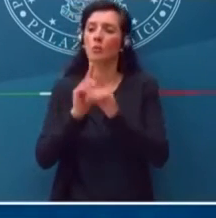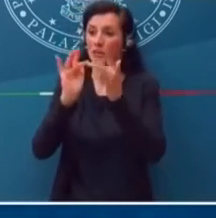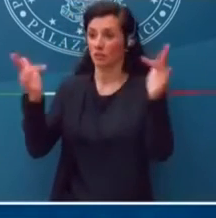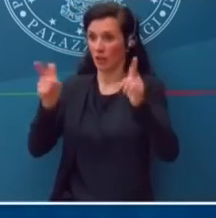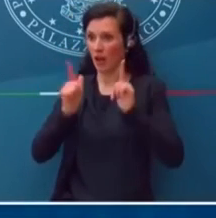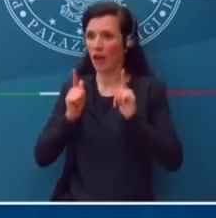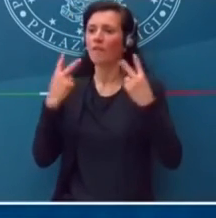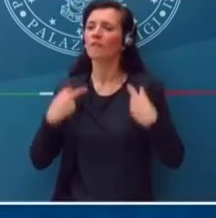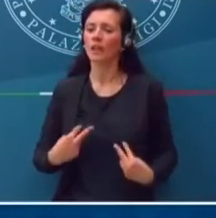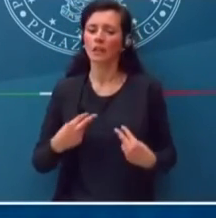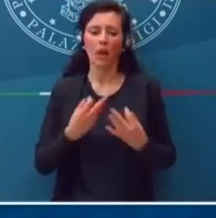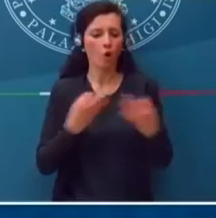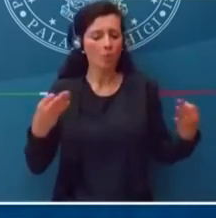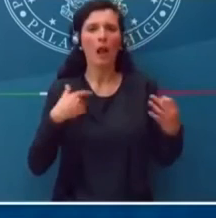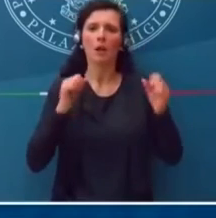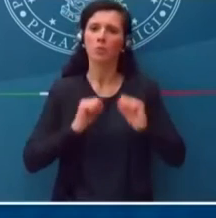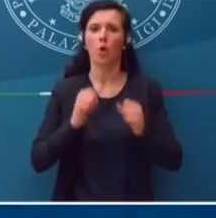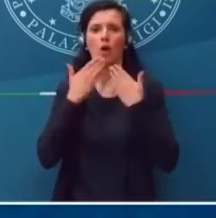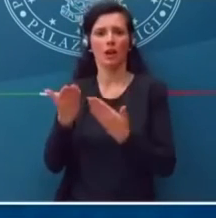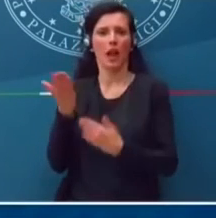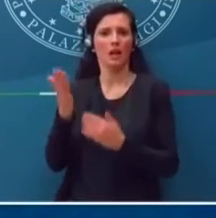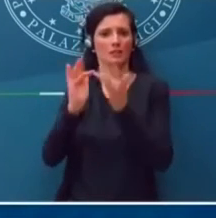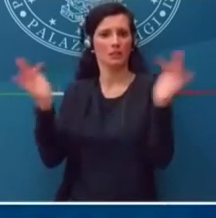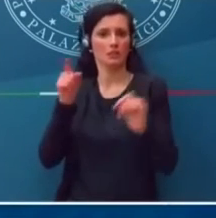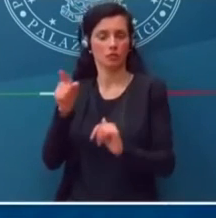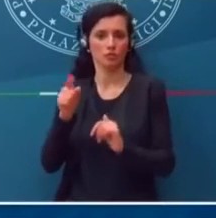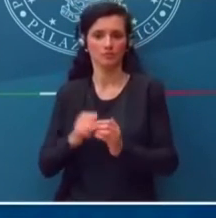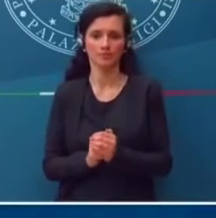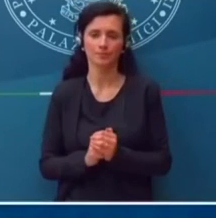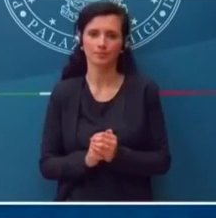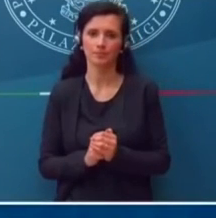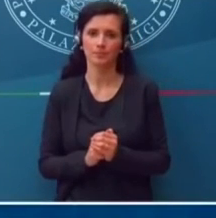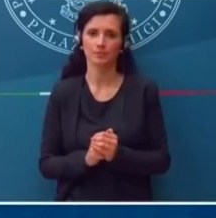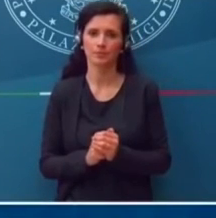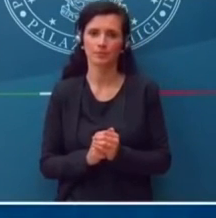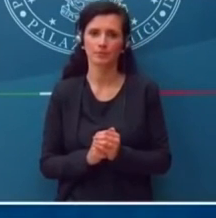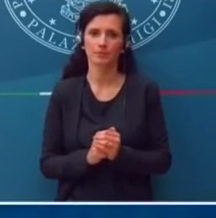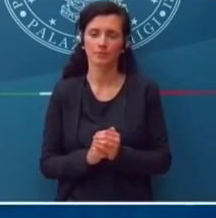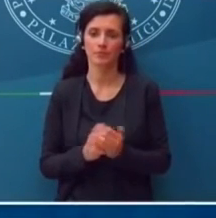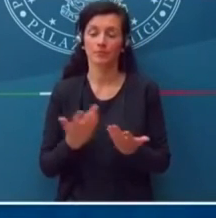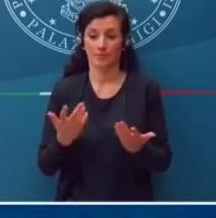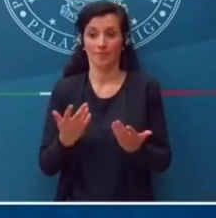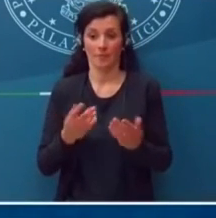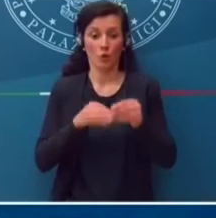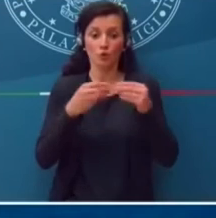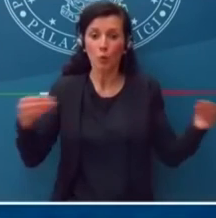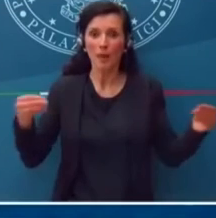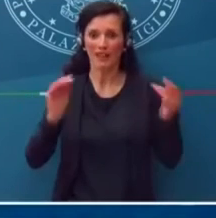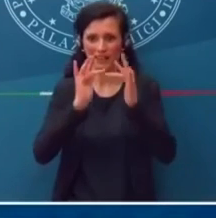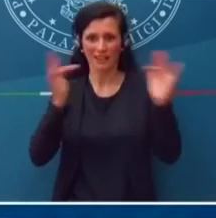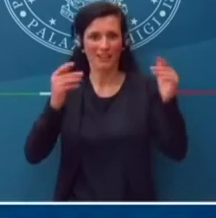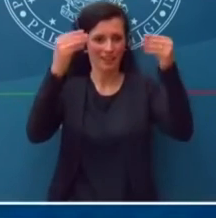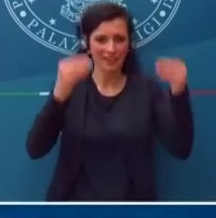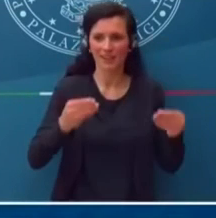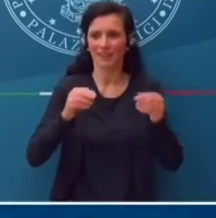parte della nostra vita normale. Il non avere a disposizione i meccanismi di base per poterlo fare è una